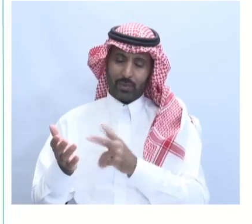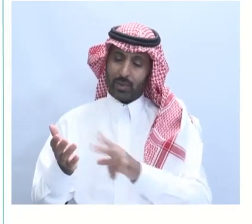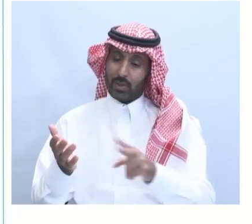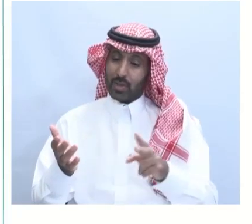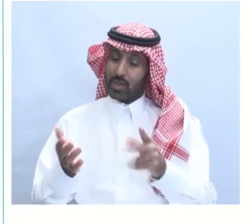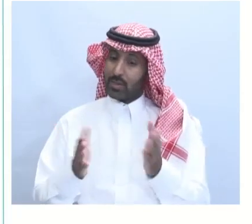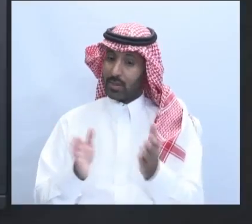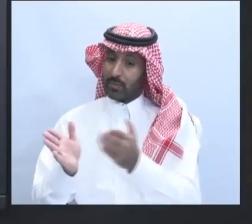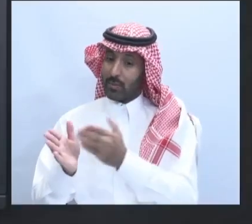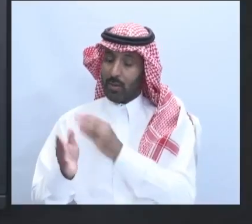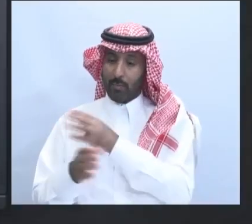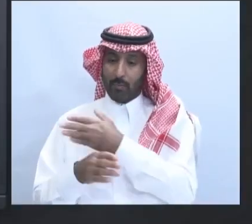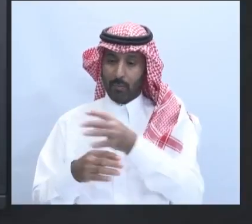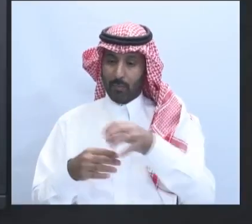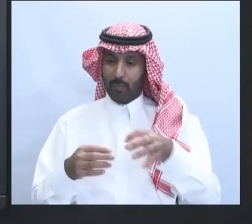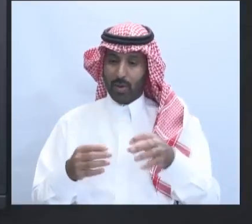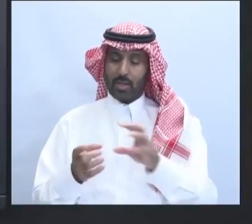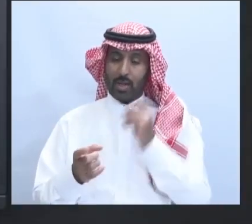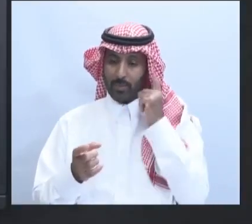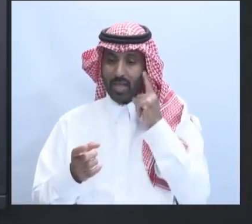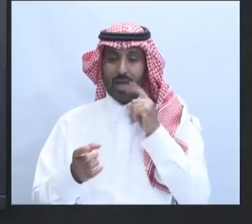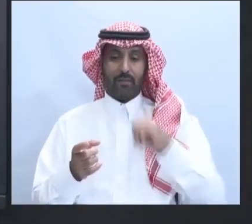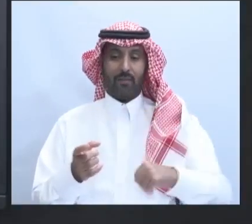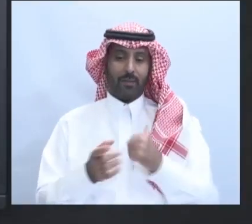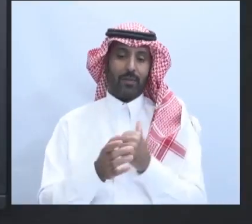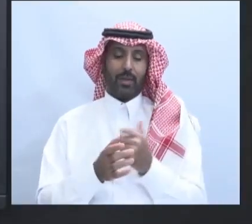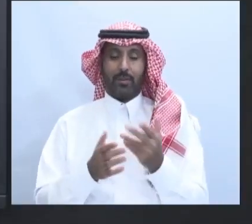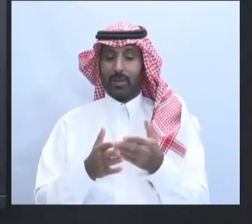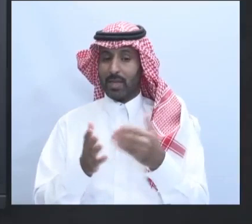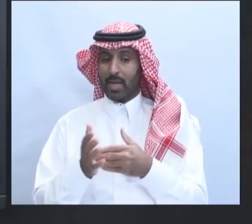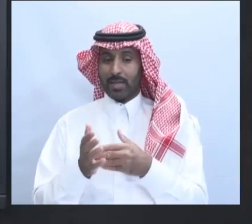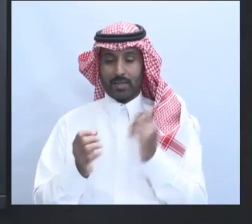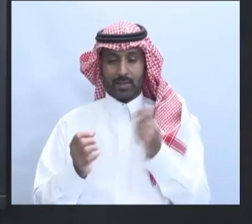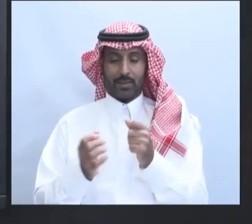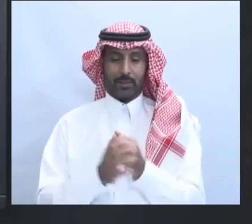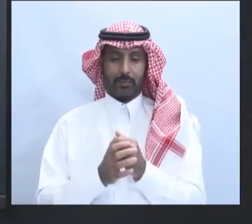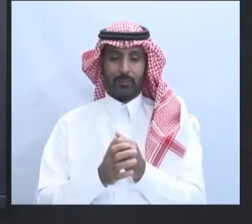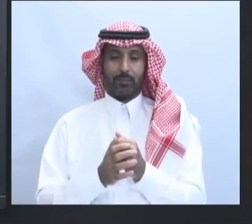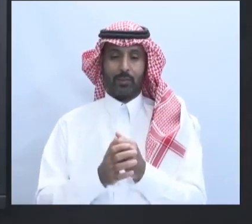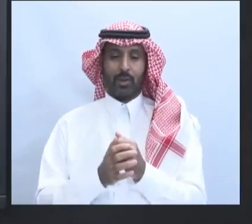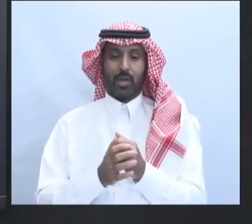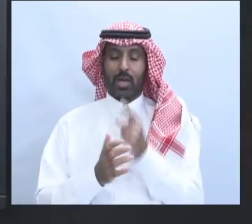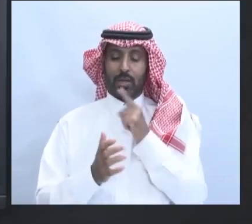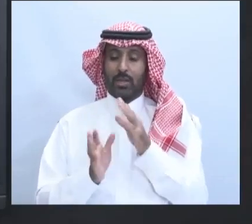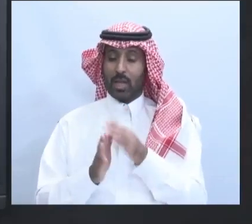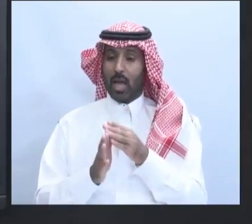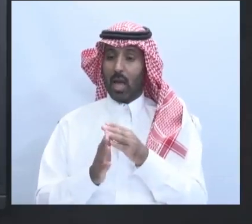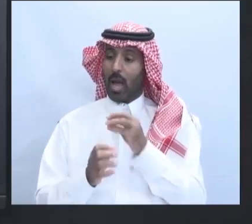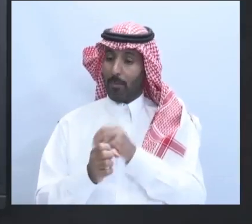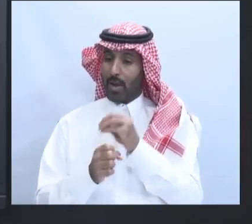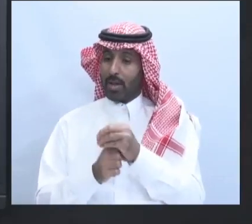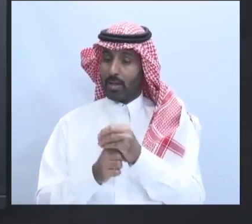متعدده لابد ان يميز بينها الطالب والطالبه ثم اخيرا من الاهداف ايها الطلاب الطالبات ان يتحمل